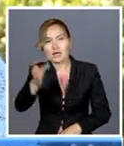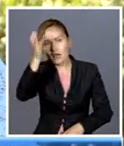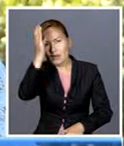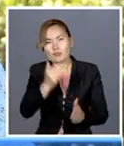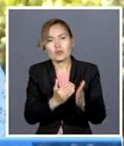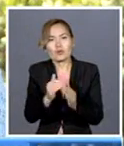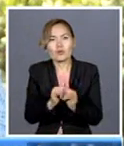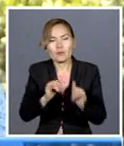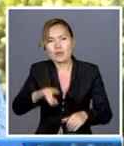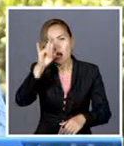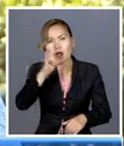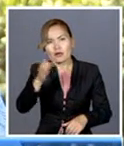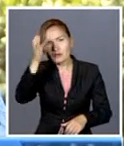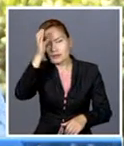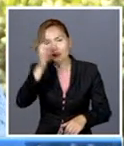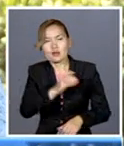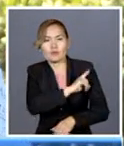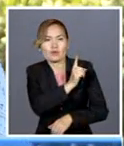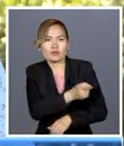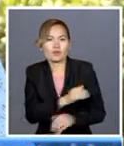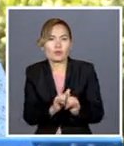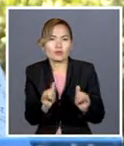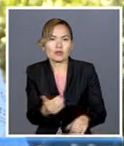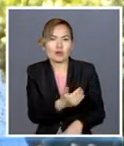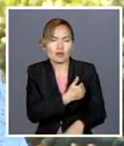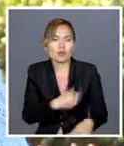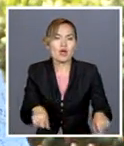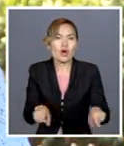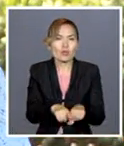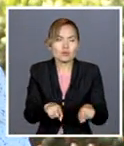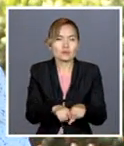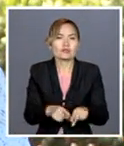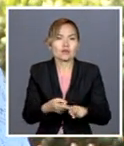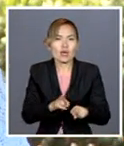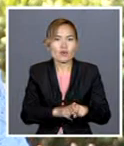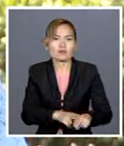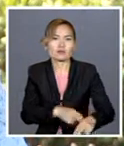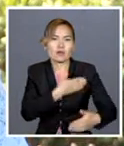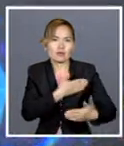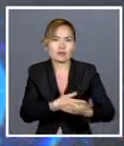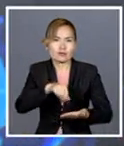жарап, Қазақстанның ғылыми әлеуетін күшейтті. Сол азаматтарды осындай жобаға қосып, елесек ұтамыз.